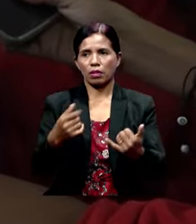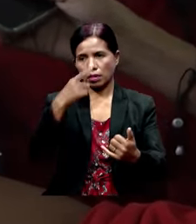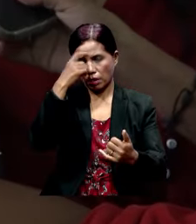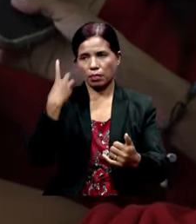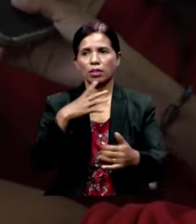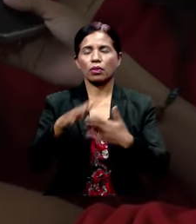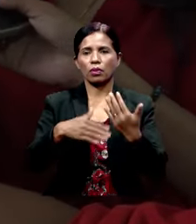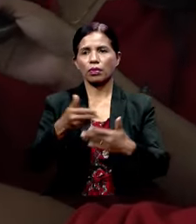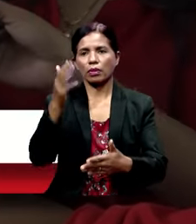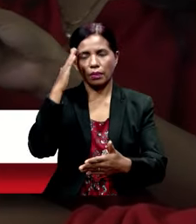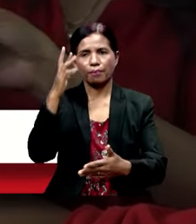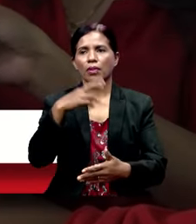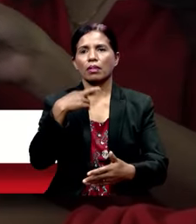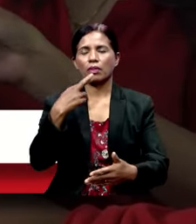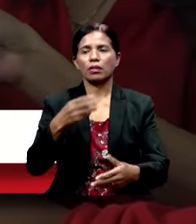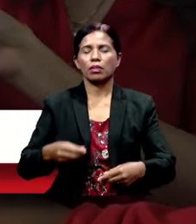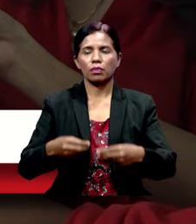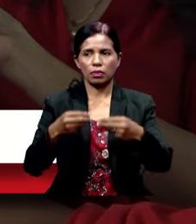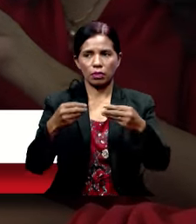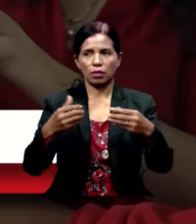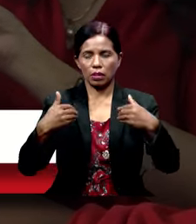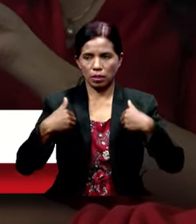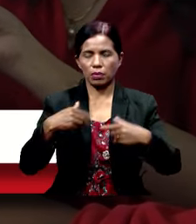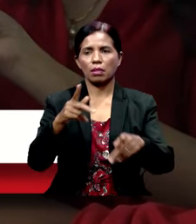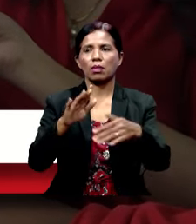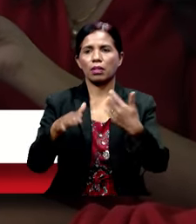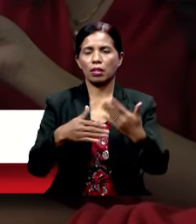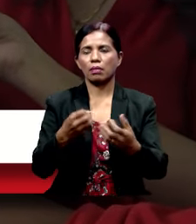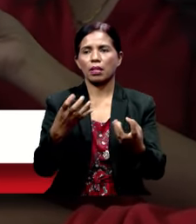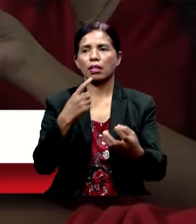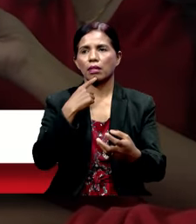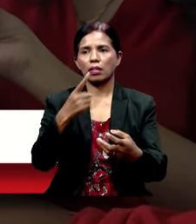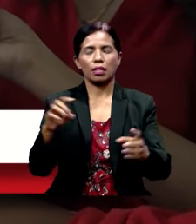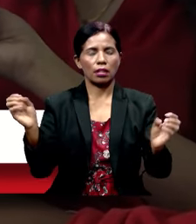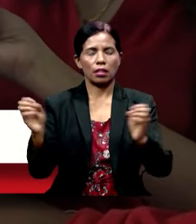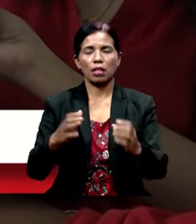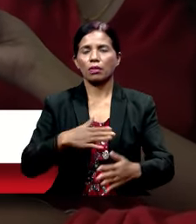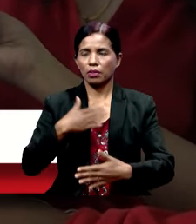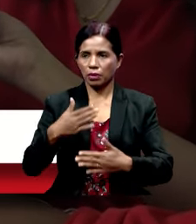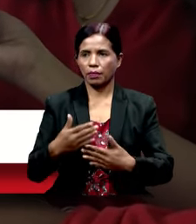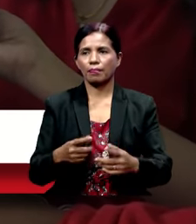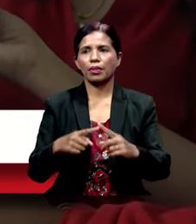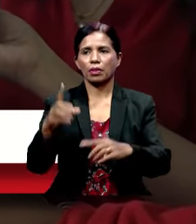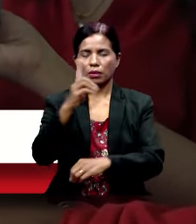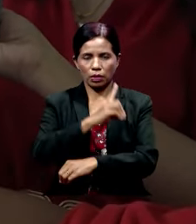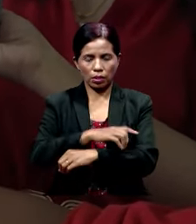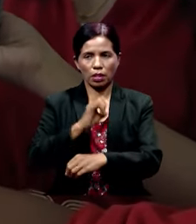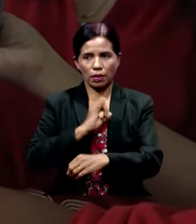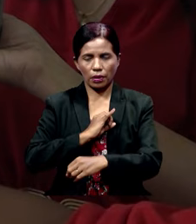hoto hatene kata fos nebe subsidi ihamos komunidade bara katete kata kladung satisfas. Anton ohin haumos